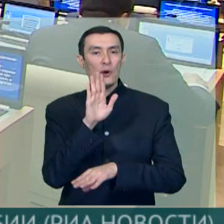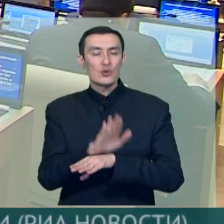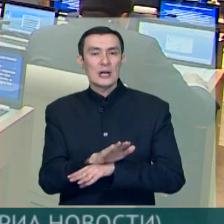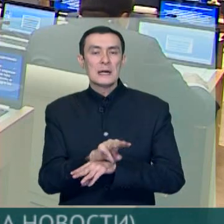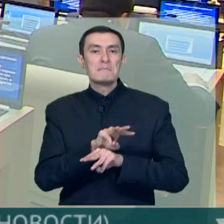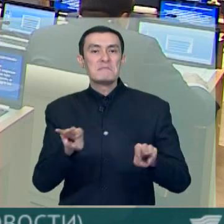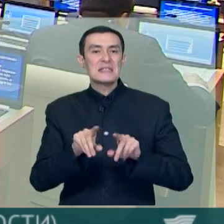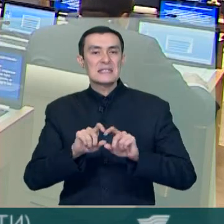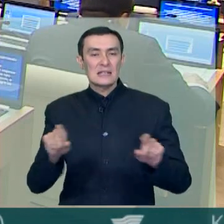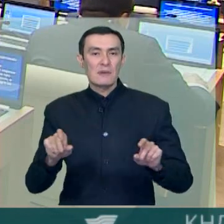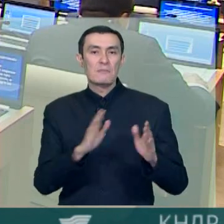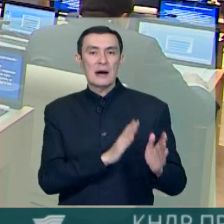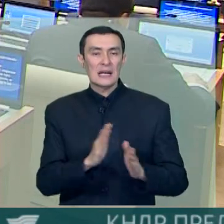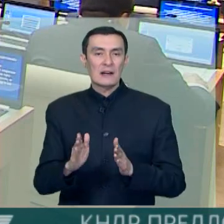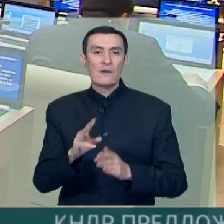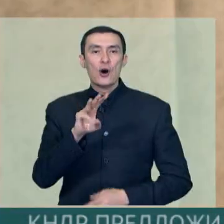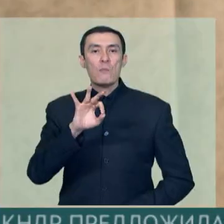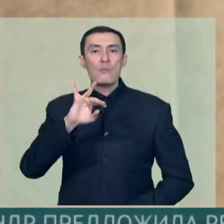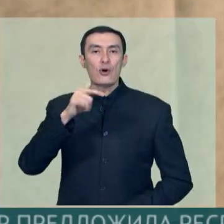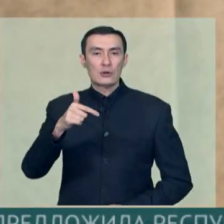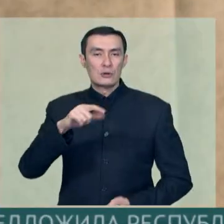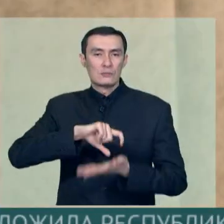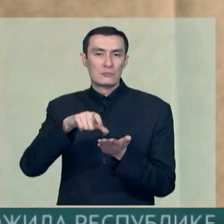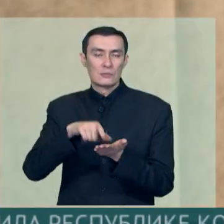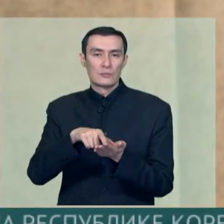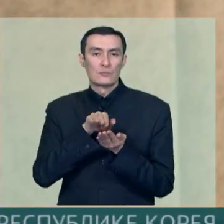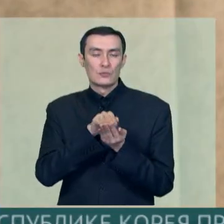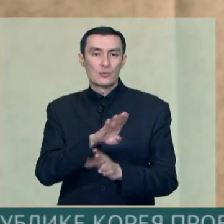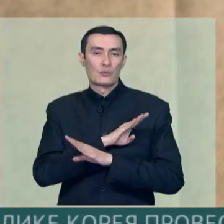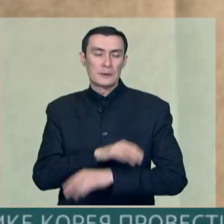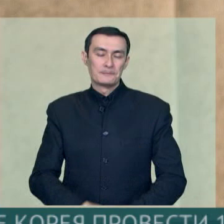ряду министерств навести порядок в моргах.